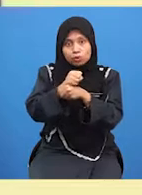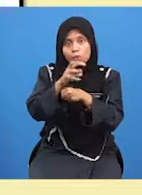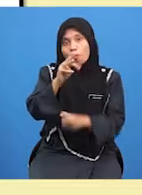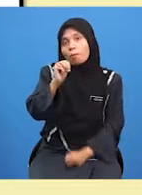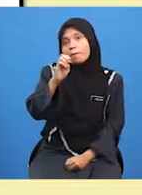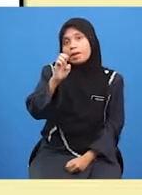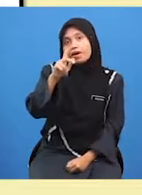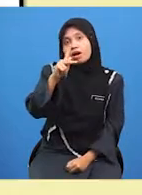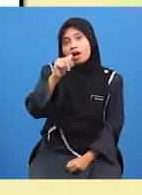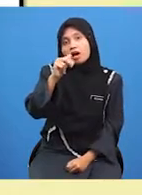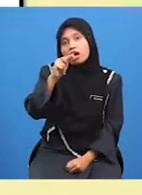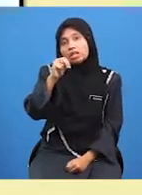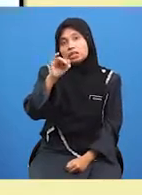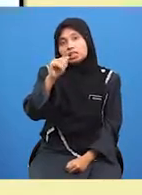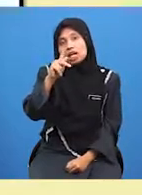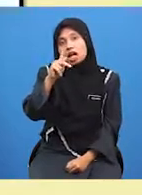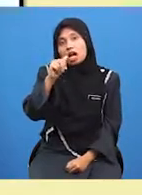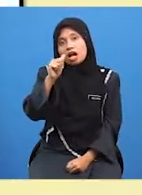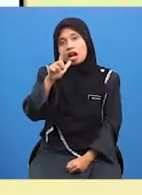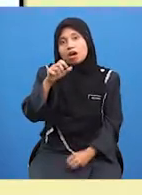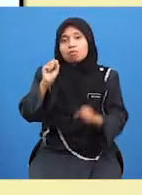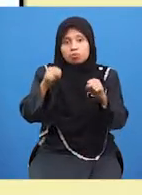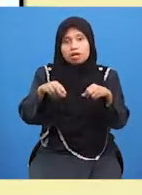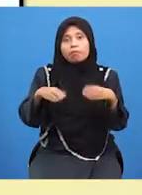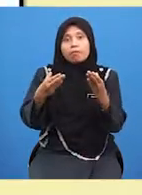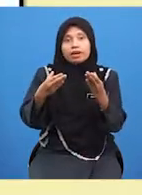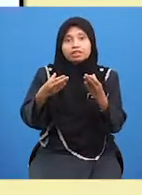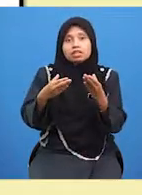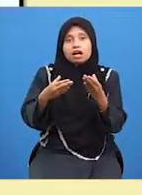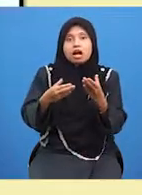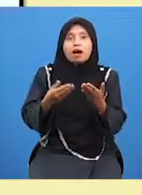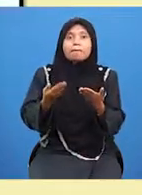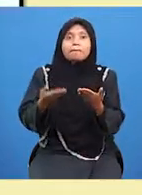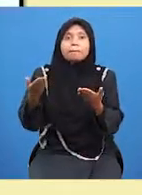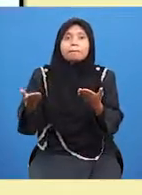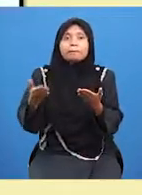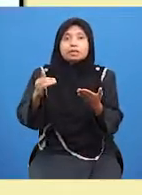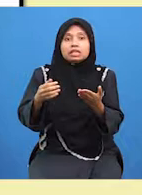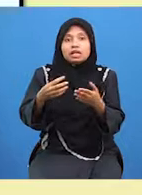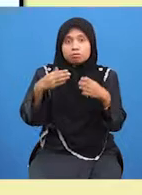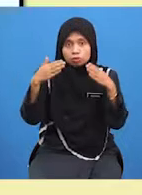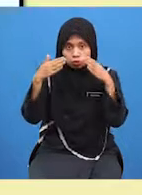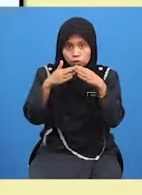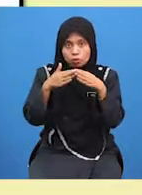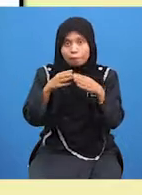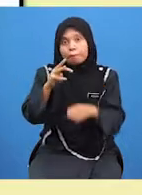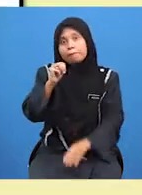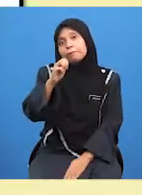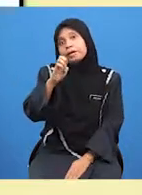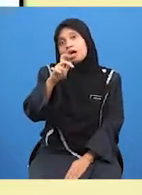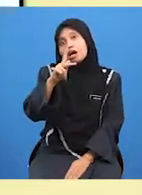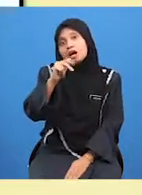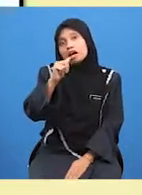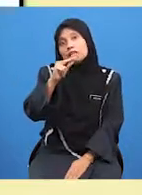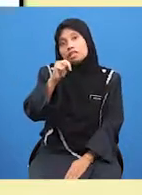boleh menghasilkan produk yang melibatkan sebarang komponen dalam skop mekanikal.